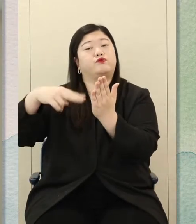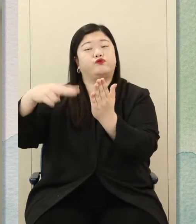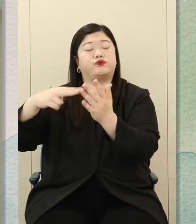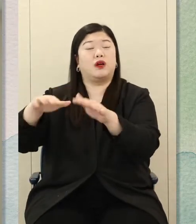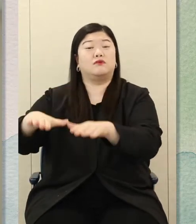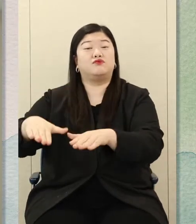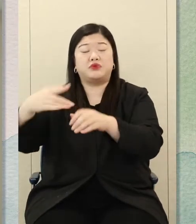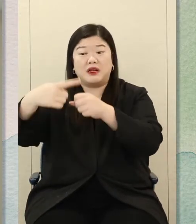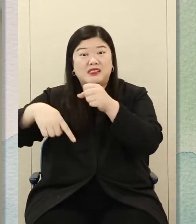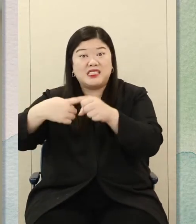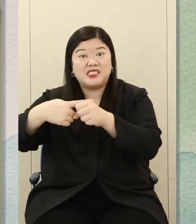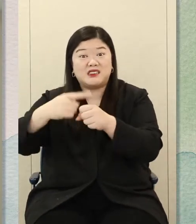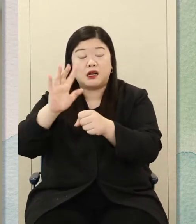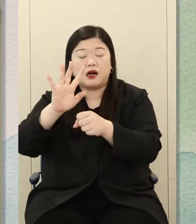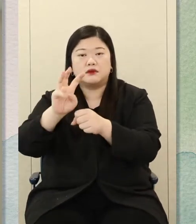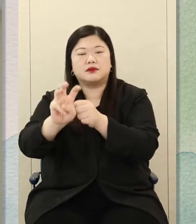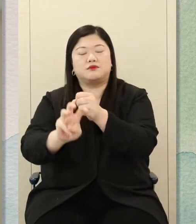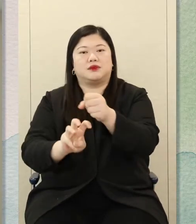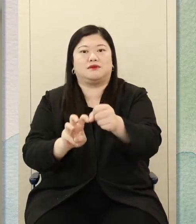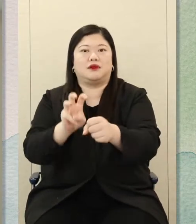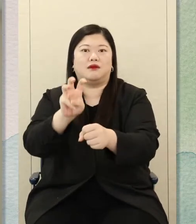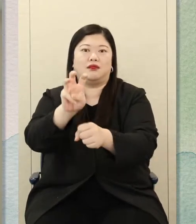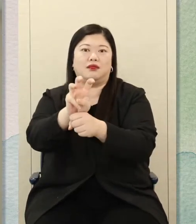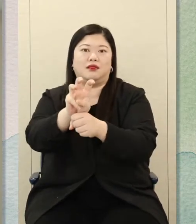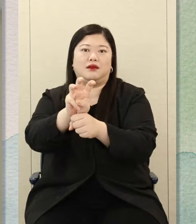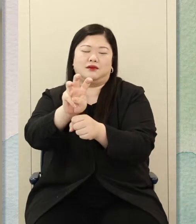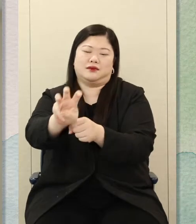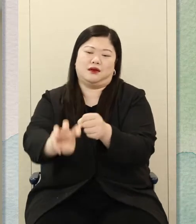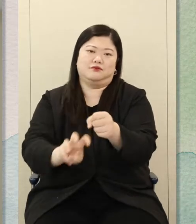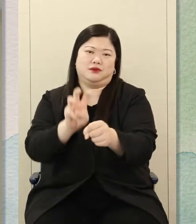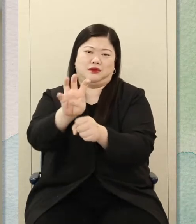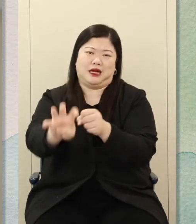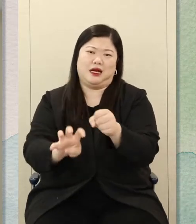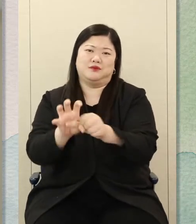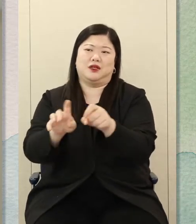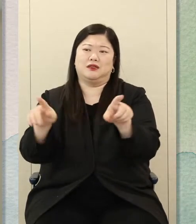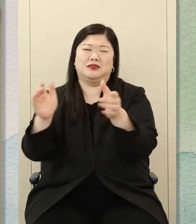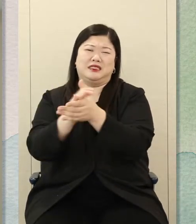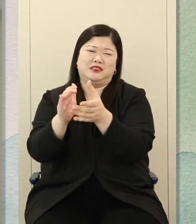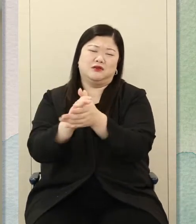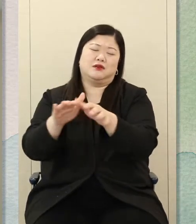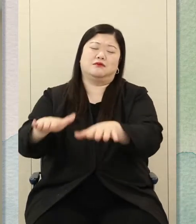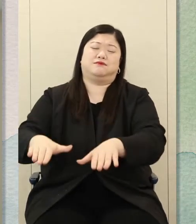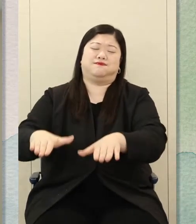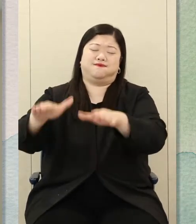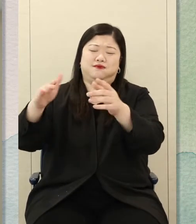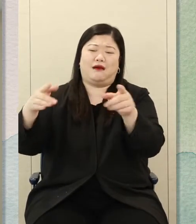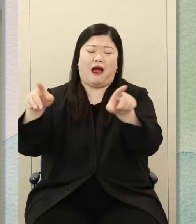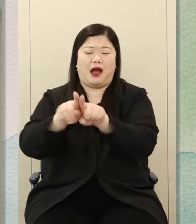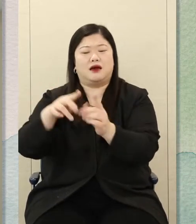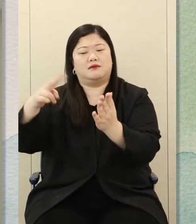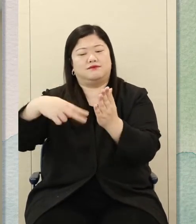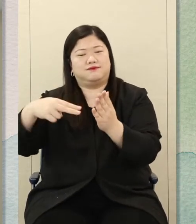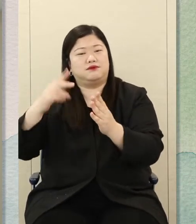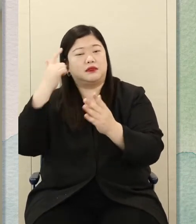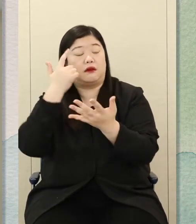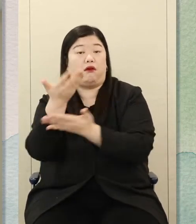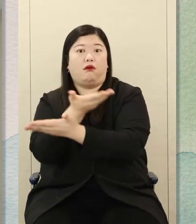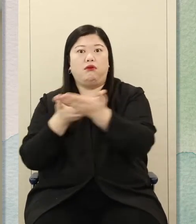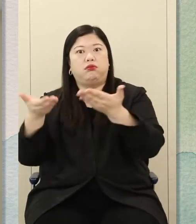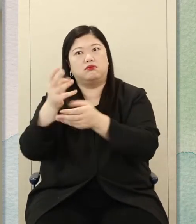성장해가는 그리고 마을과 함께 그런 이야기를 나누는 이런 게 이제 제가 생각하기엔 가장 훌륭한 어떤